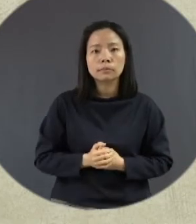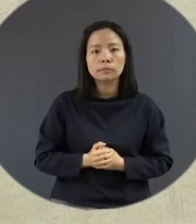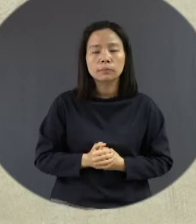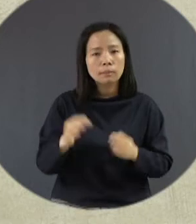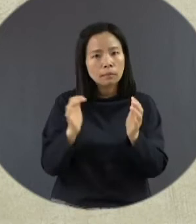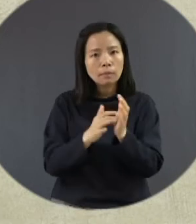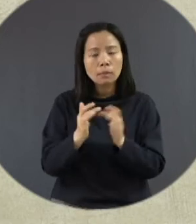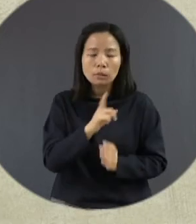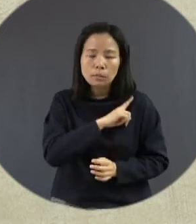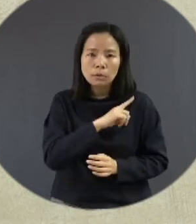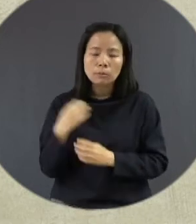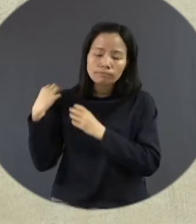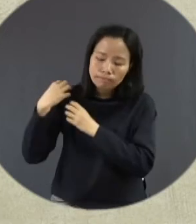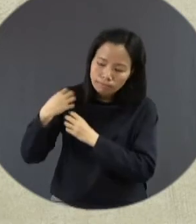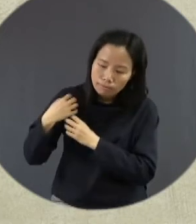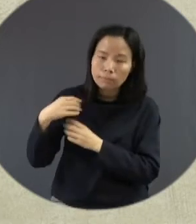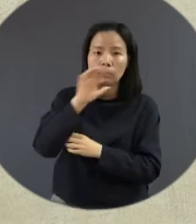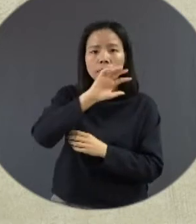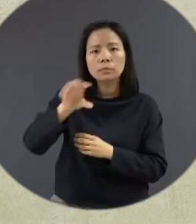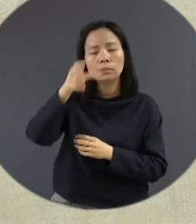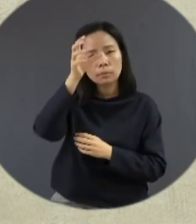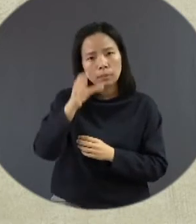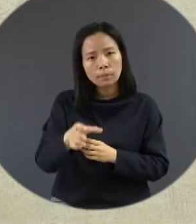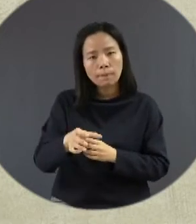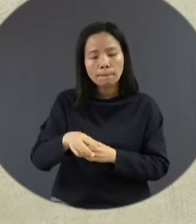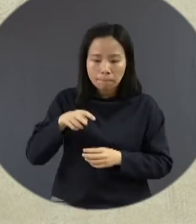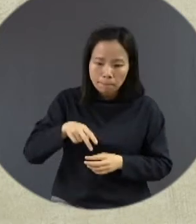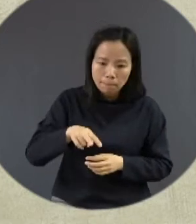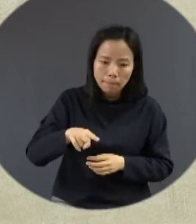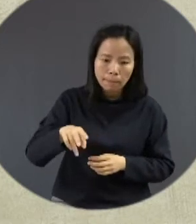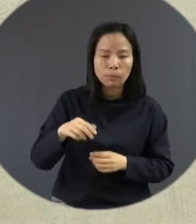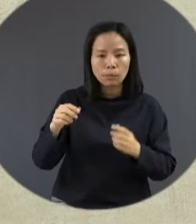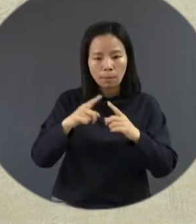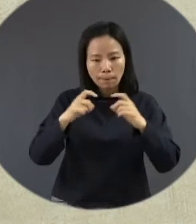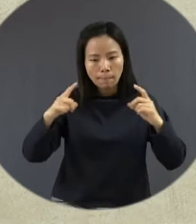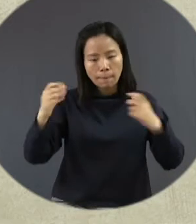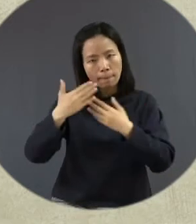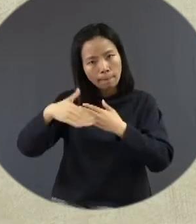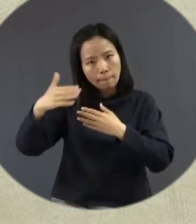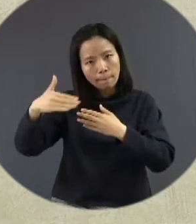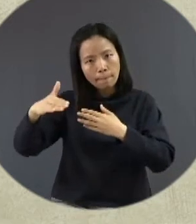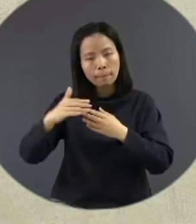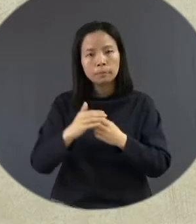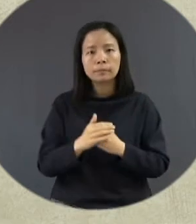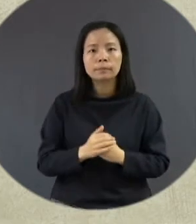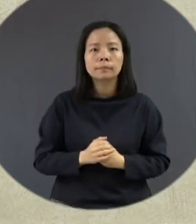耶稣自己背着十字架走出城外。